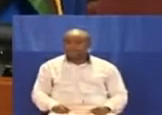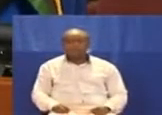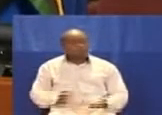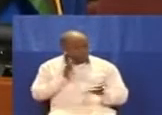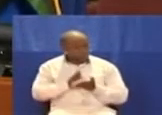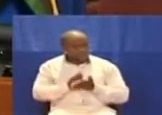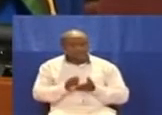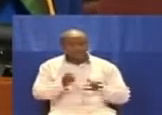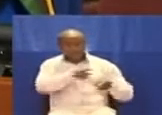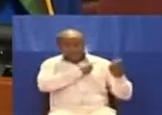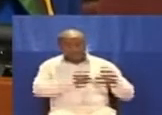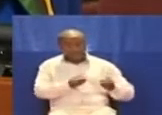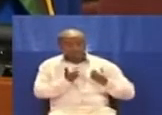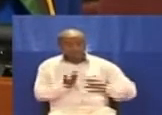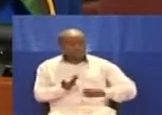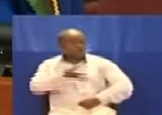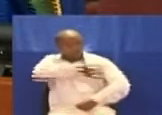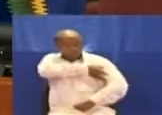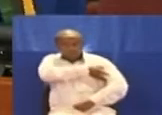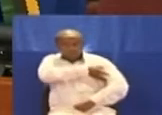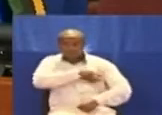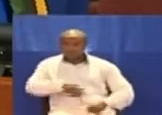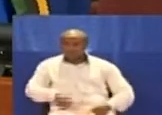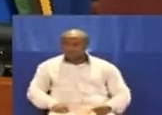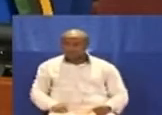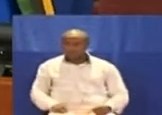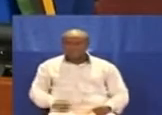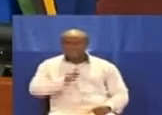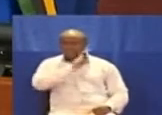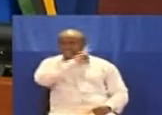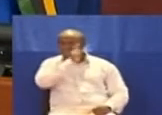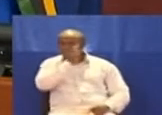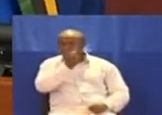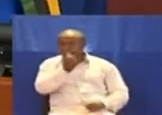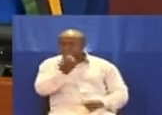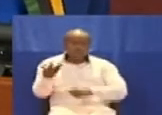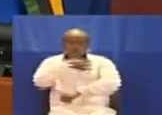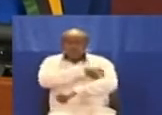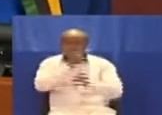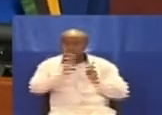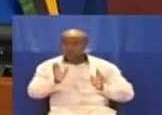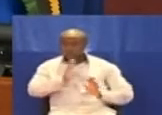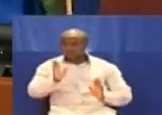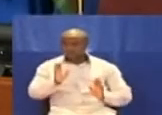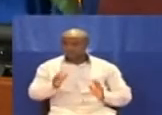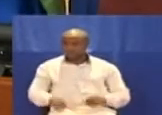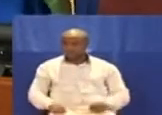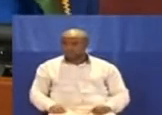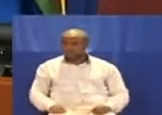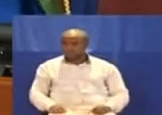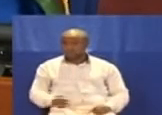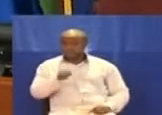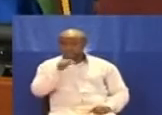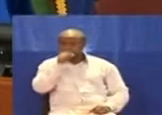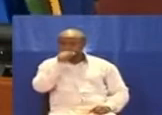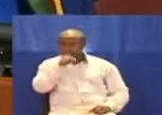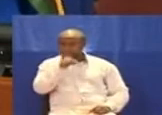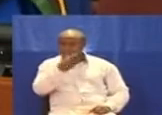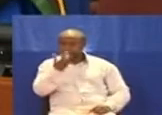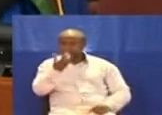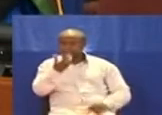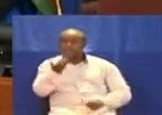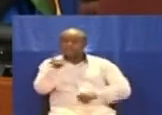Kabisa. Si nguvu ya mwanadamu ya kawaida, lazima ina mibaraka